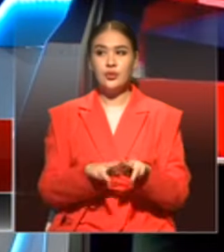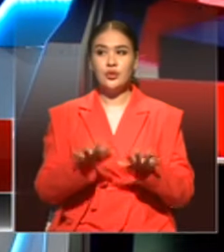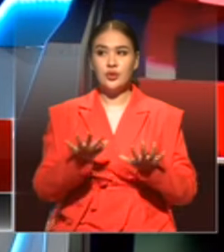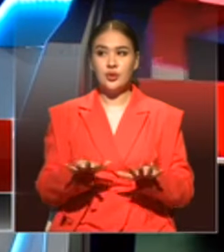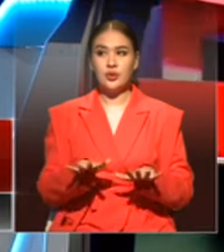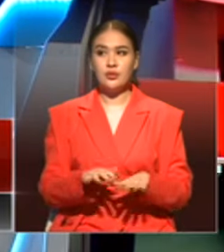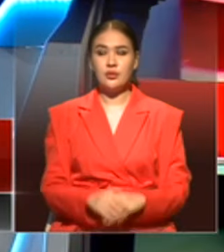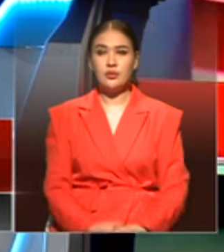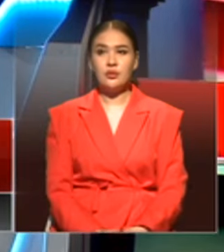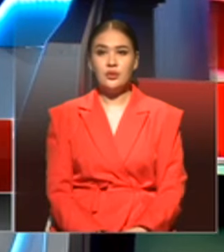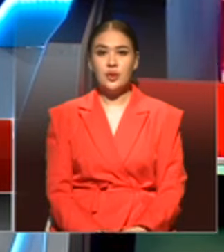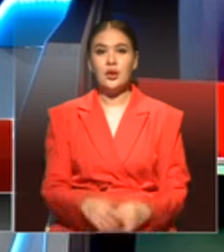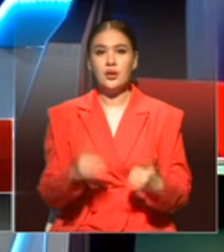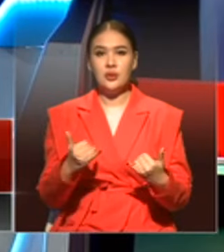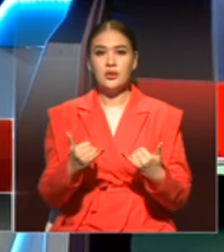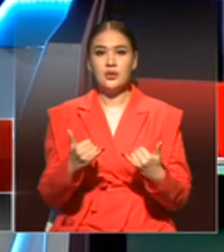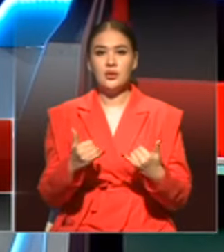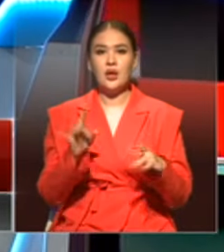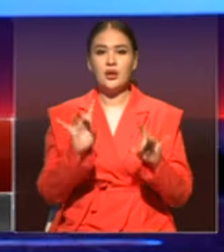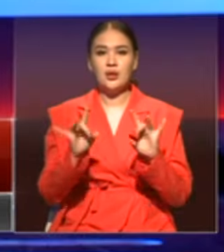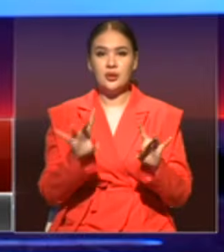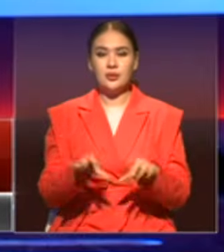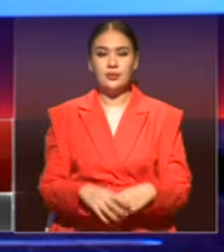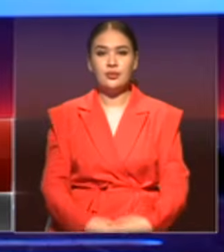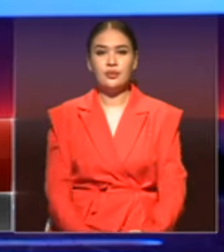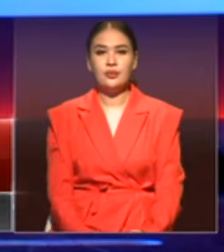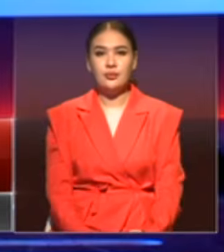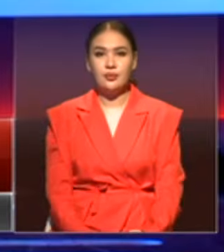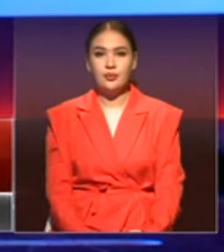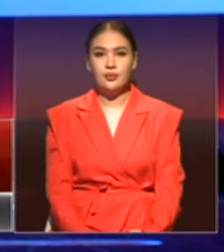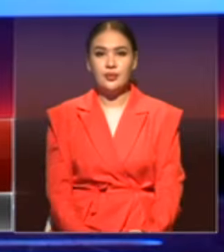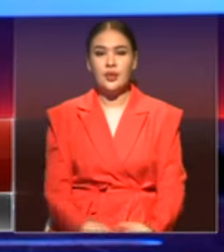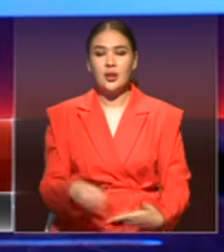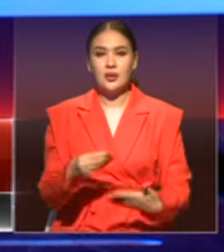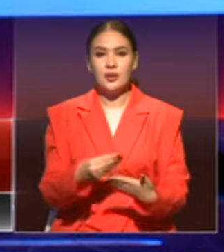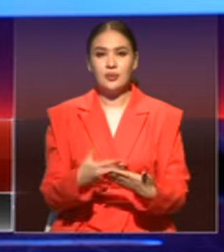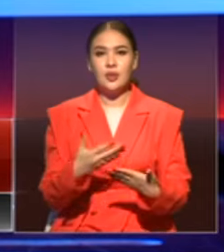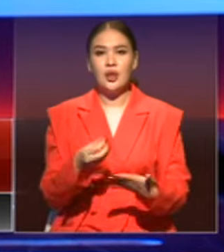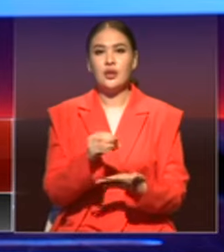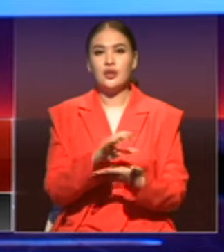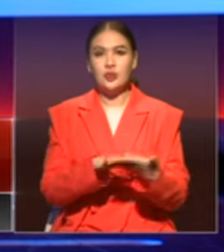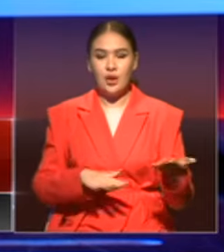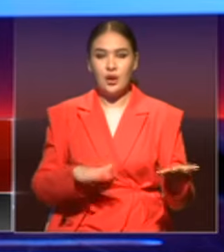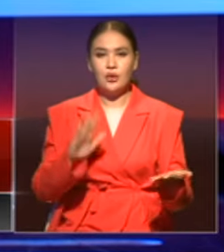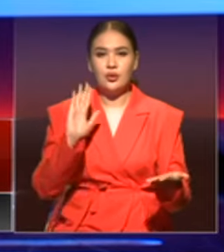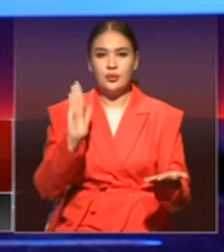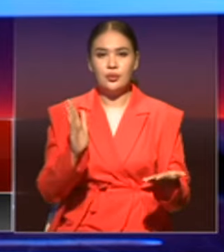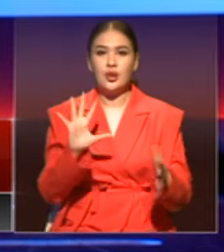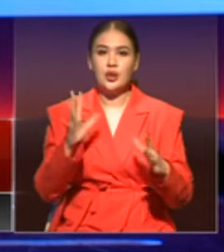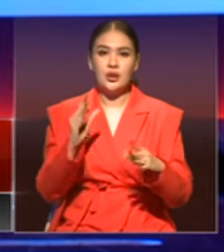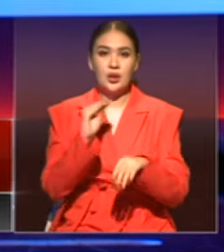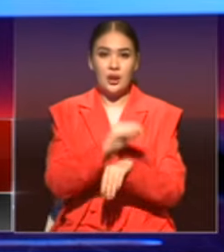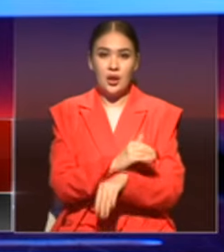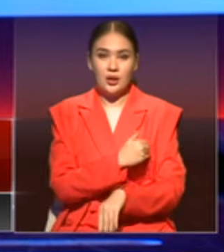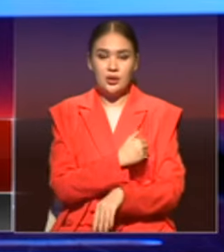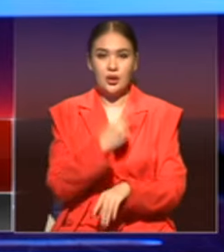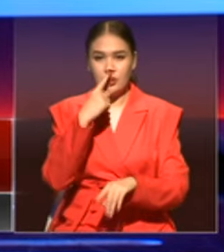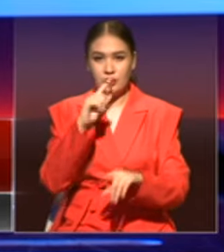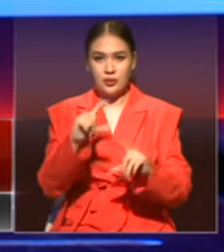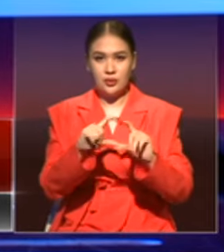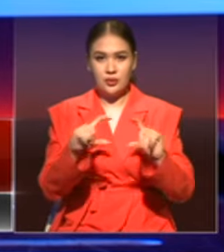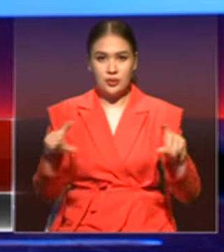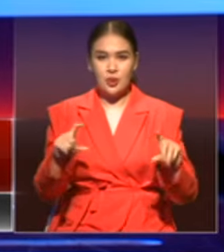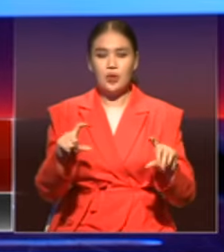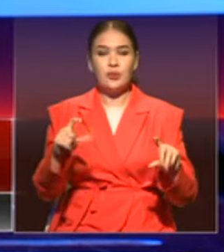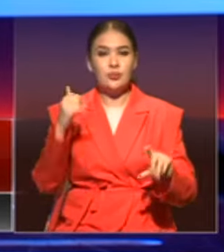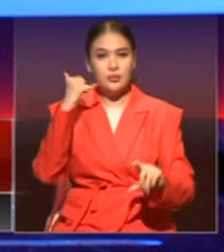толықтырғанда үзілістің уақыты келген екен бізде. 2 минуттан кейін толықтырсаңыз рұқсат етсеңіз. Қымбатты көрермен, тақырыбымызға қатысты қосатын ойларыңыз болса, мына төмендегі көрсетілген